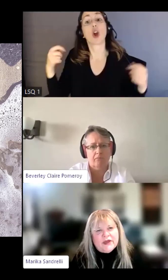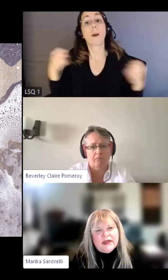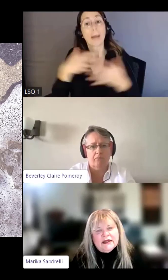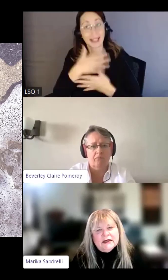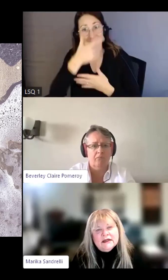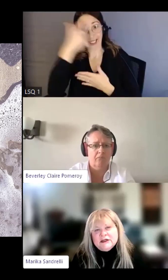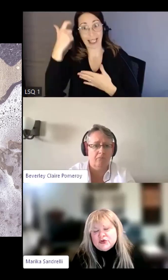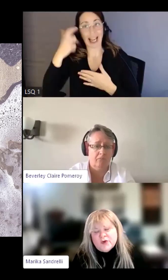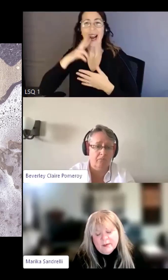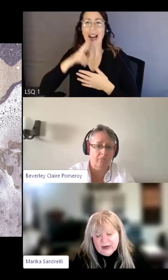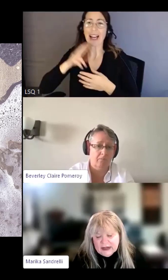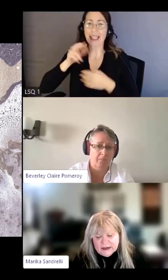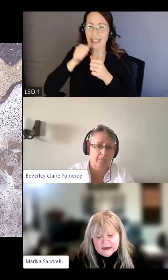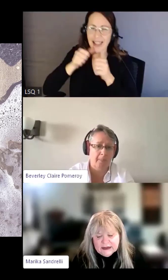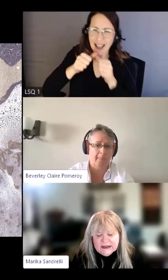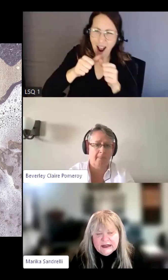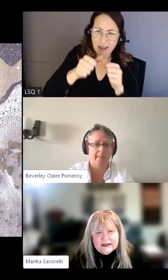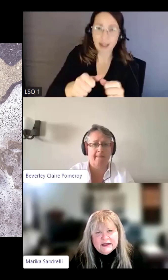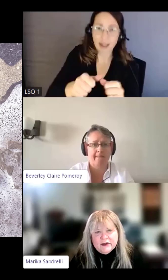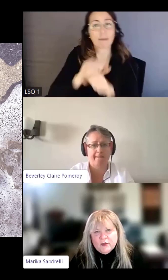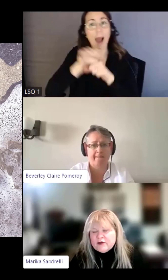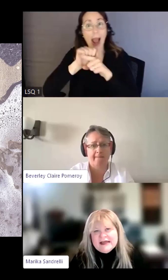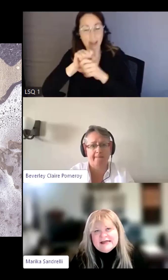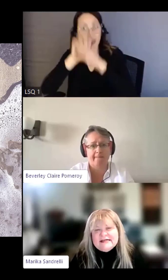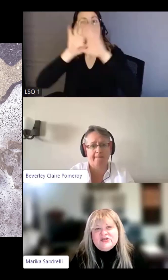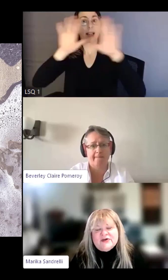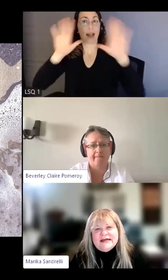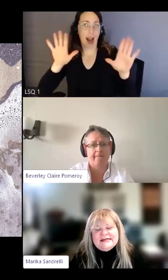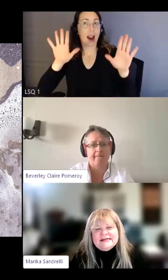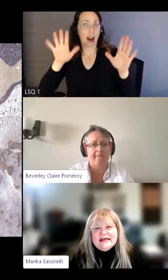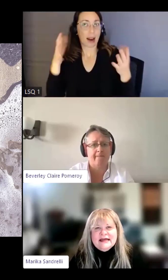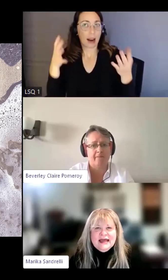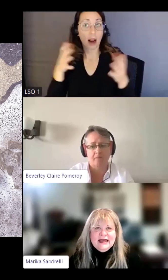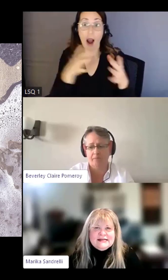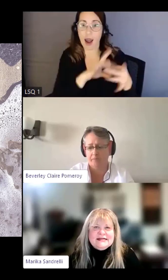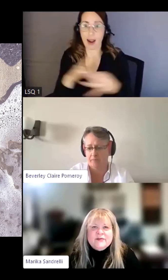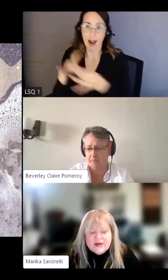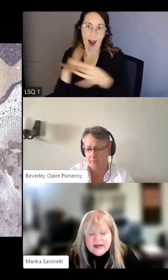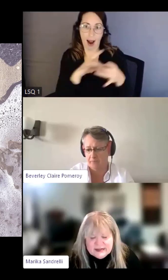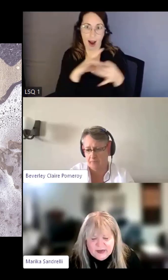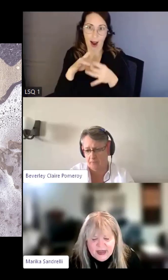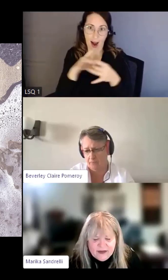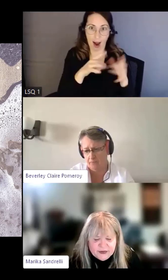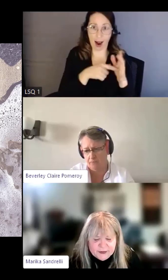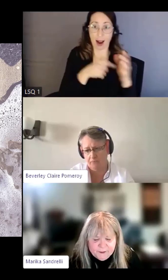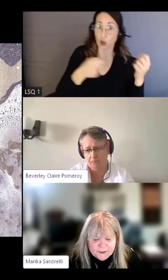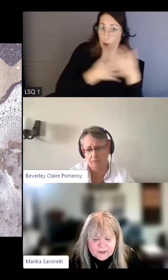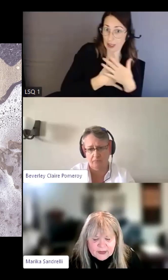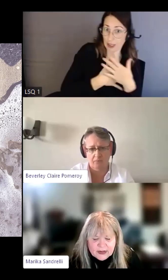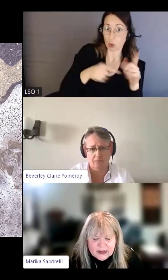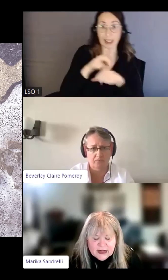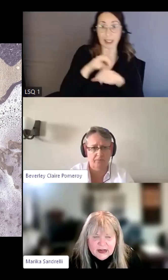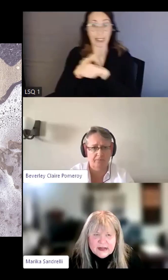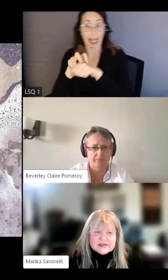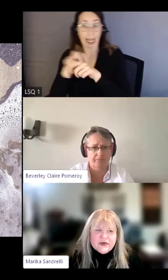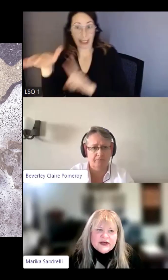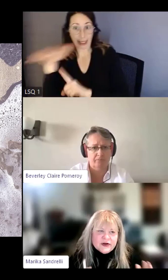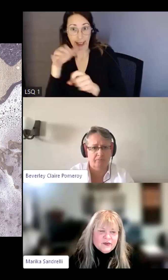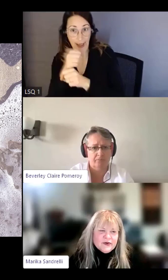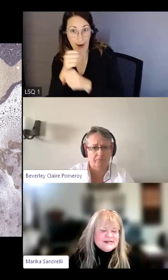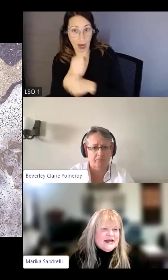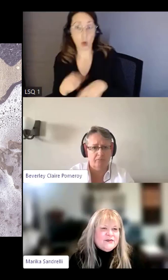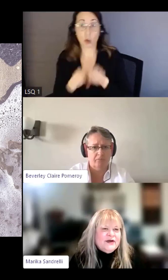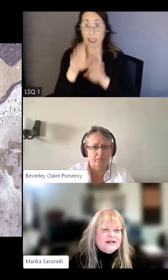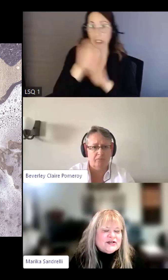traumatisme, le stress sur le lieu de travail et des comportements stigmatisants. Donc, dans ces mots, et je vais lire en